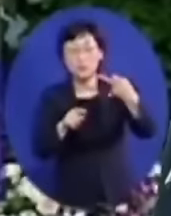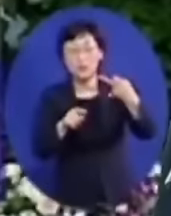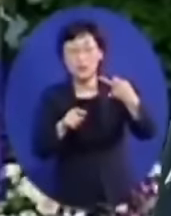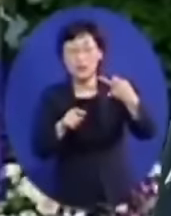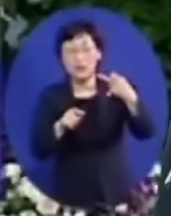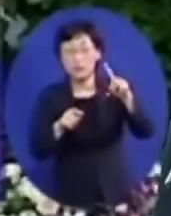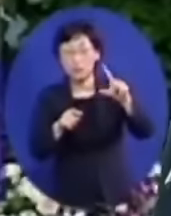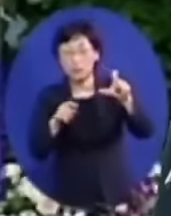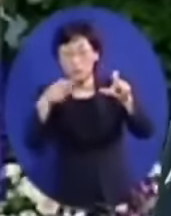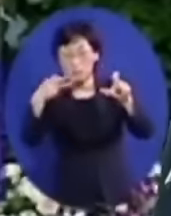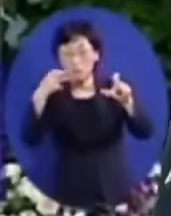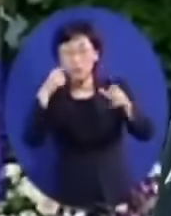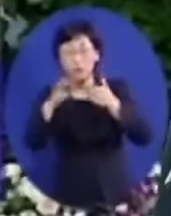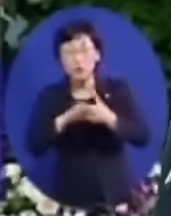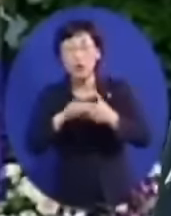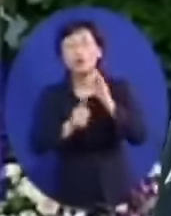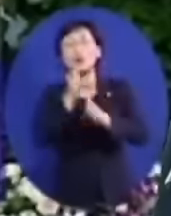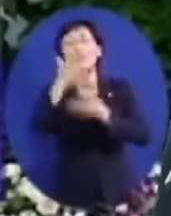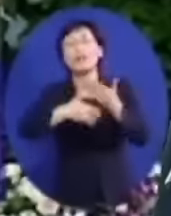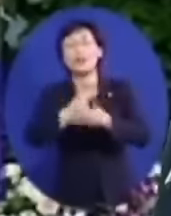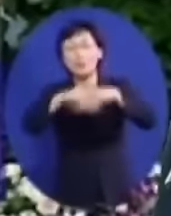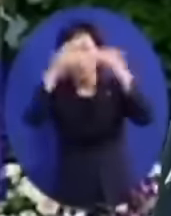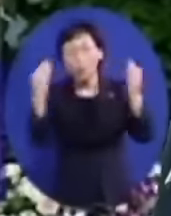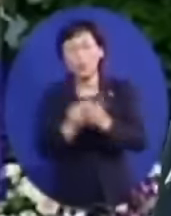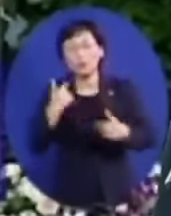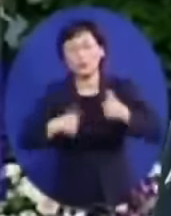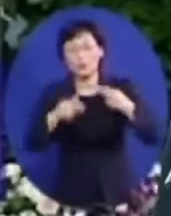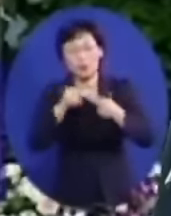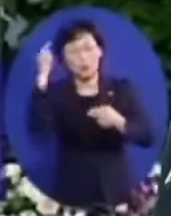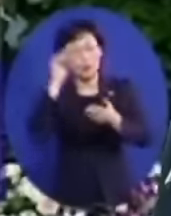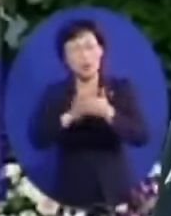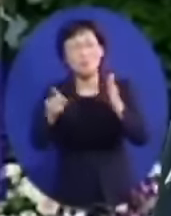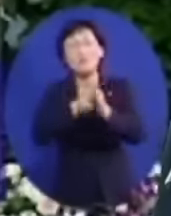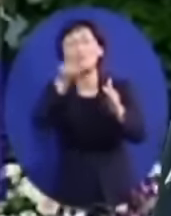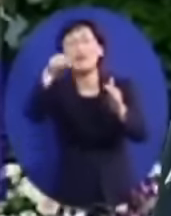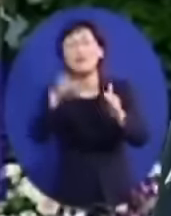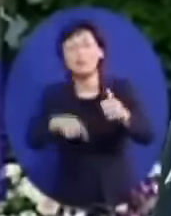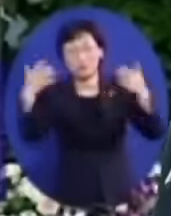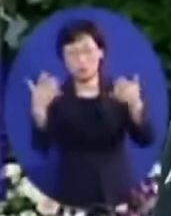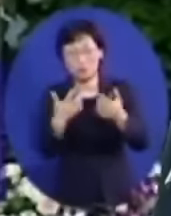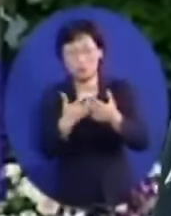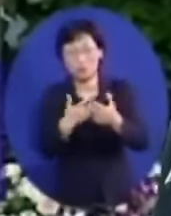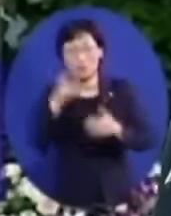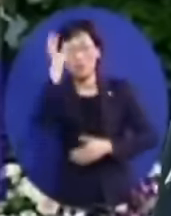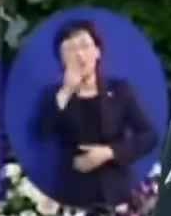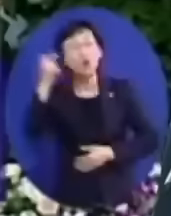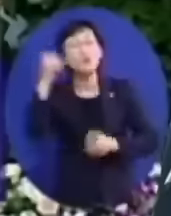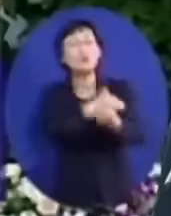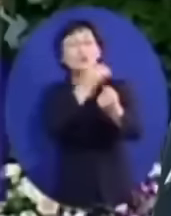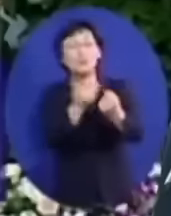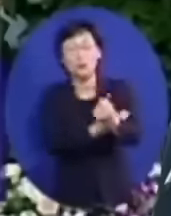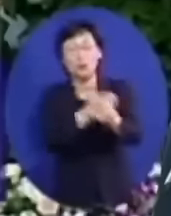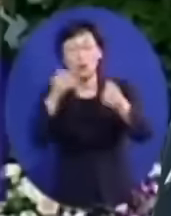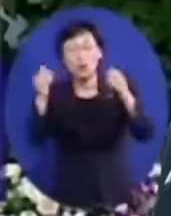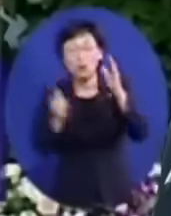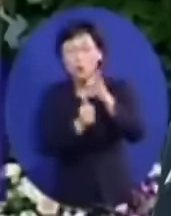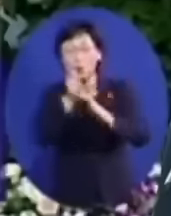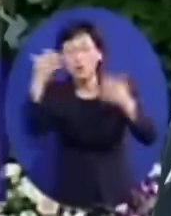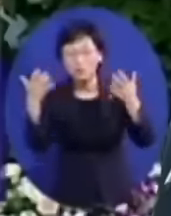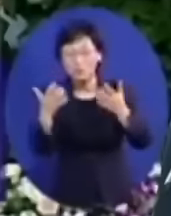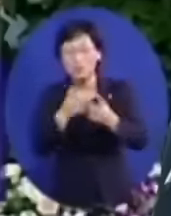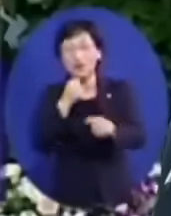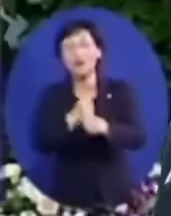소망의 하나님이 모든 기쁨과 평강을 믿음 안에서 너희에게 충만하게 하사 성령의 능력으로 소망이 넘치게 하시기를